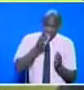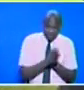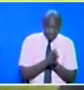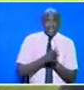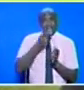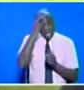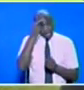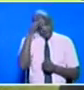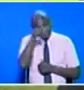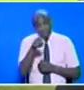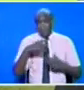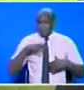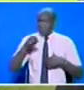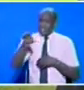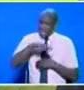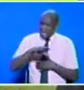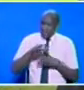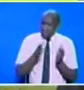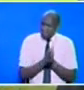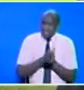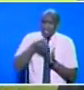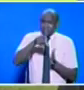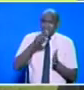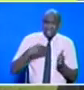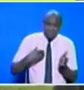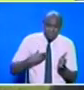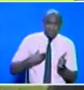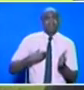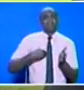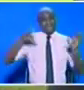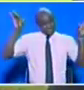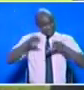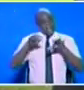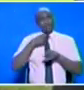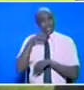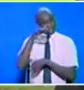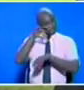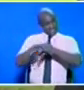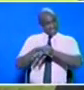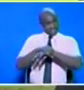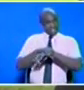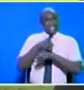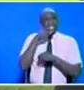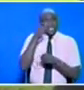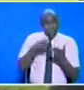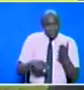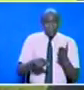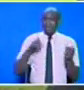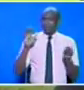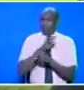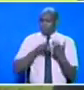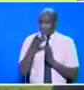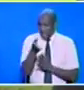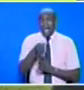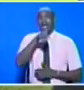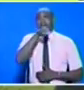Narok imewaacha wakaazi wa eneo hili la kusini mwa bonde la Ufa na hali chungu nzima, ikiwa tu